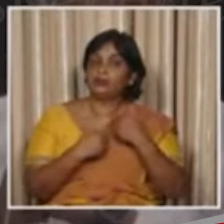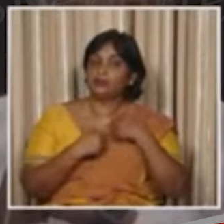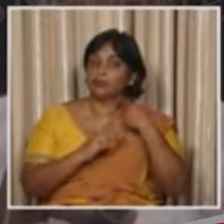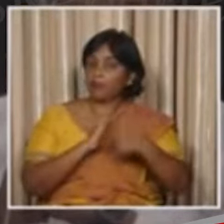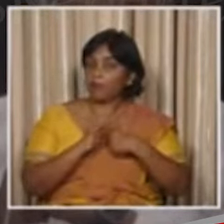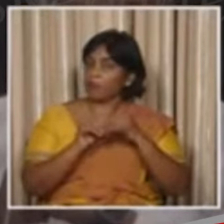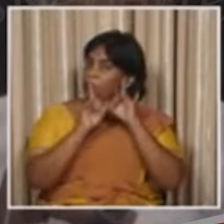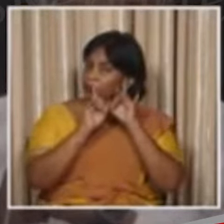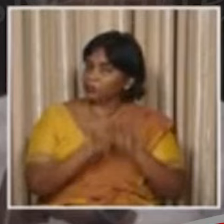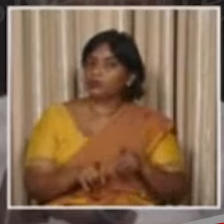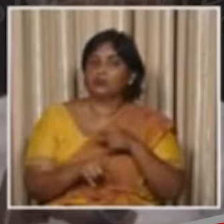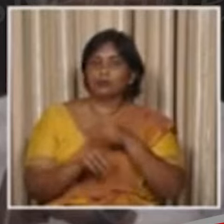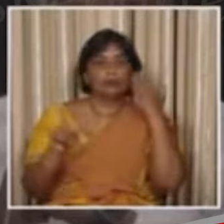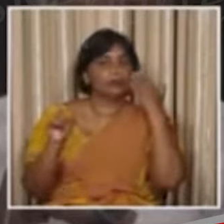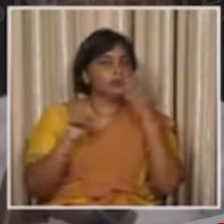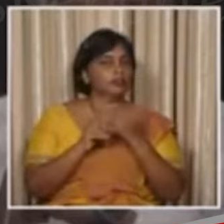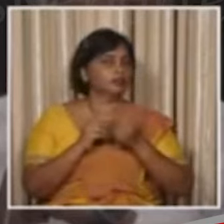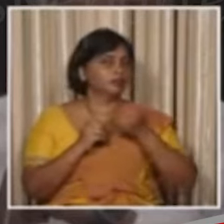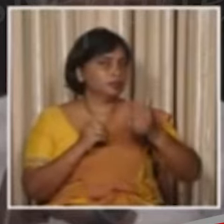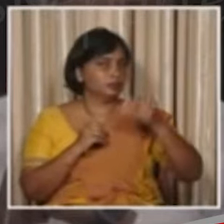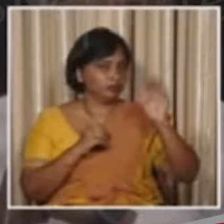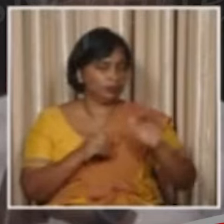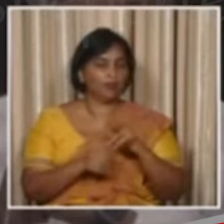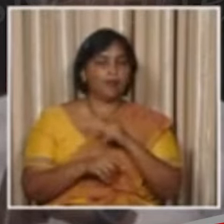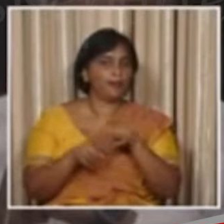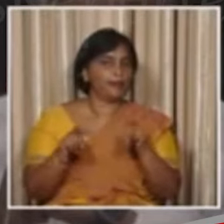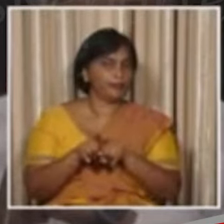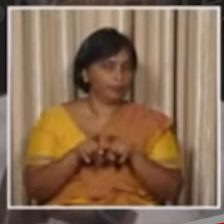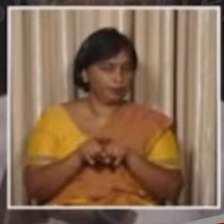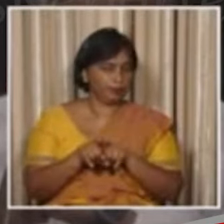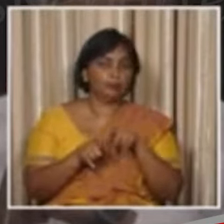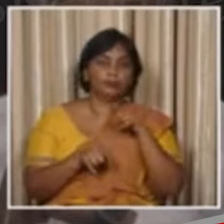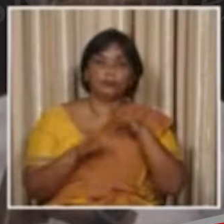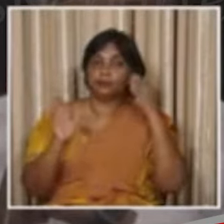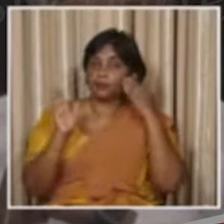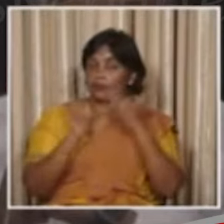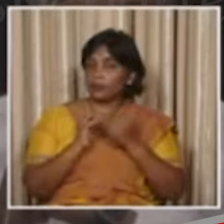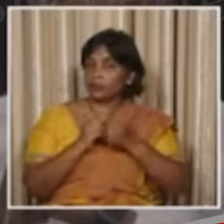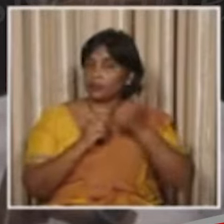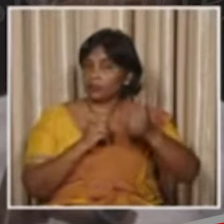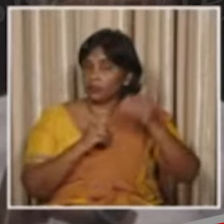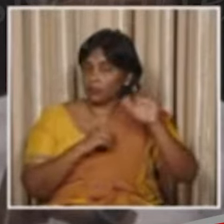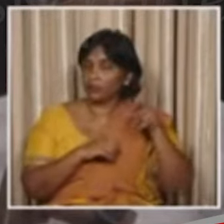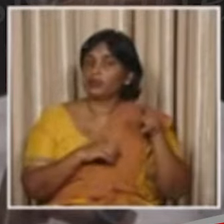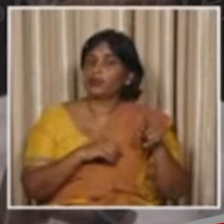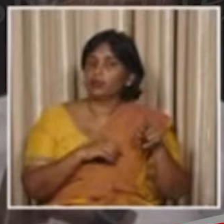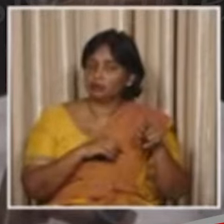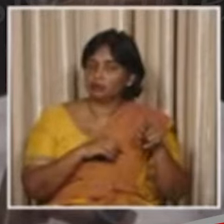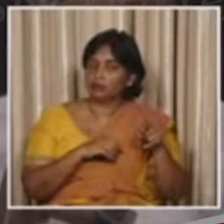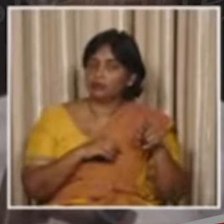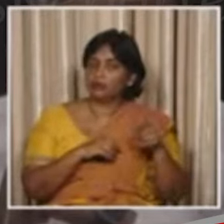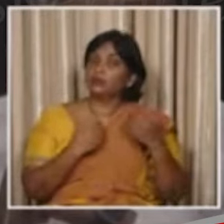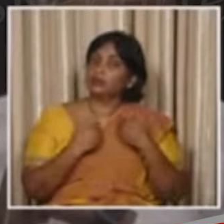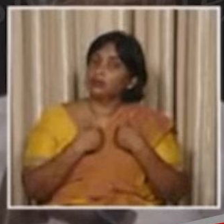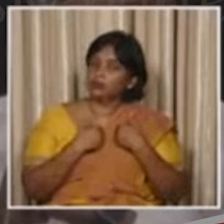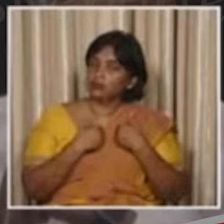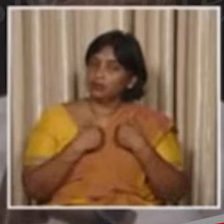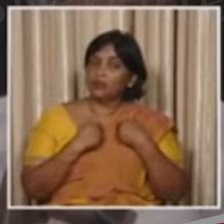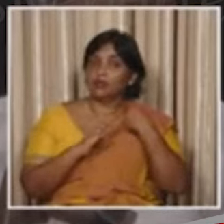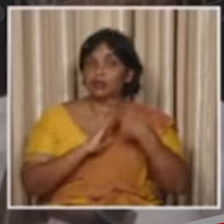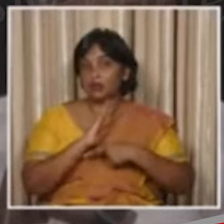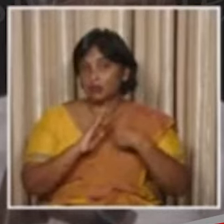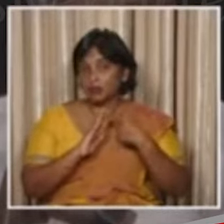ඒ තරමටම මේ සඳහා ඉස්සරහට ගිහිලා තියෙනවා. එතකොට මේ ක්ෂේත්‍රයේ ඉස්සරහට යනකොට අපේ රටේ